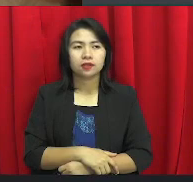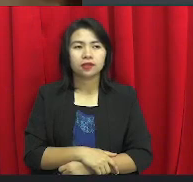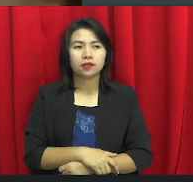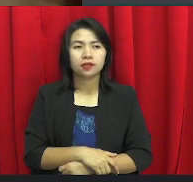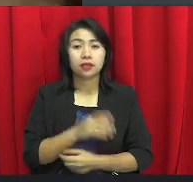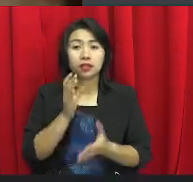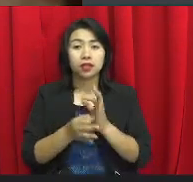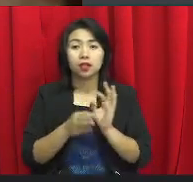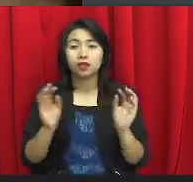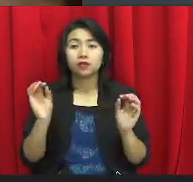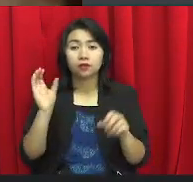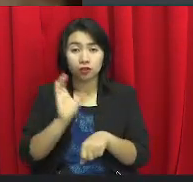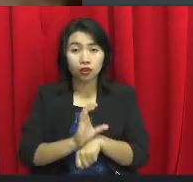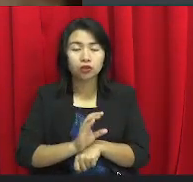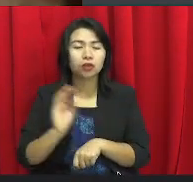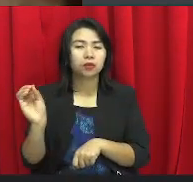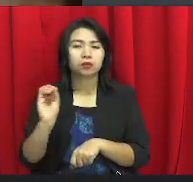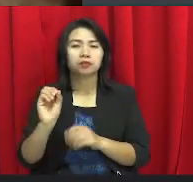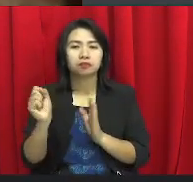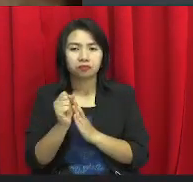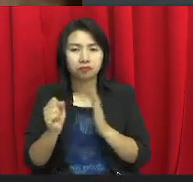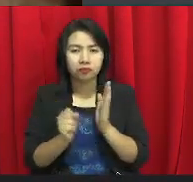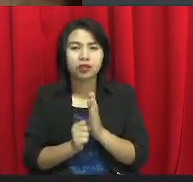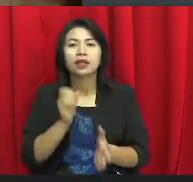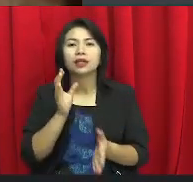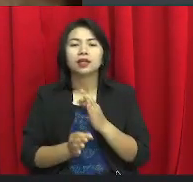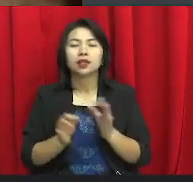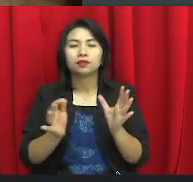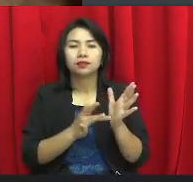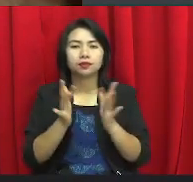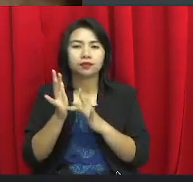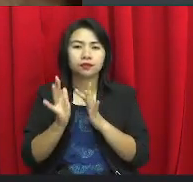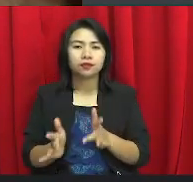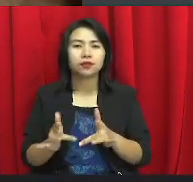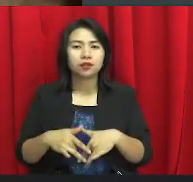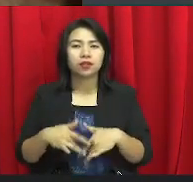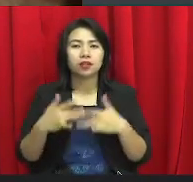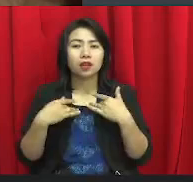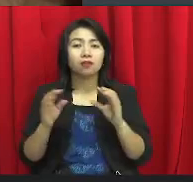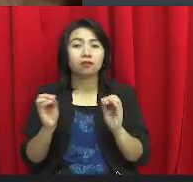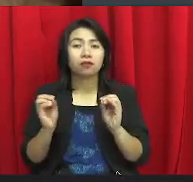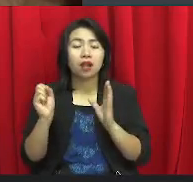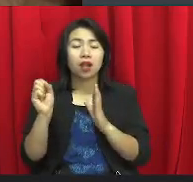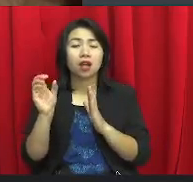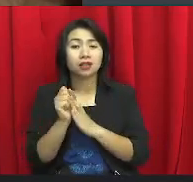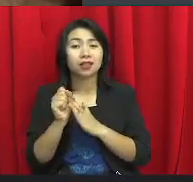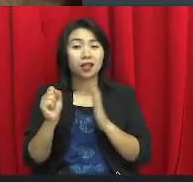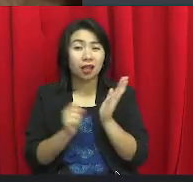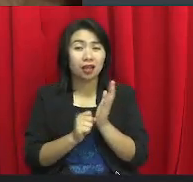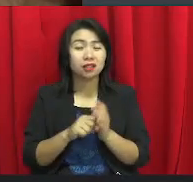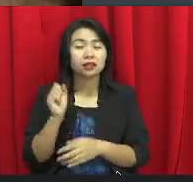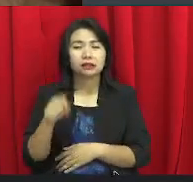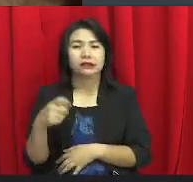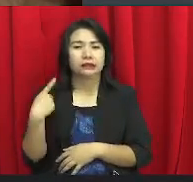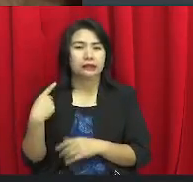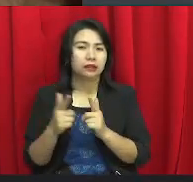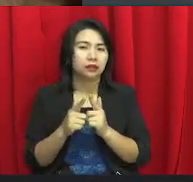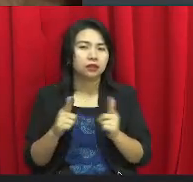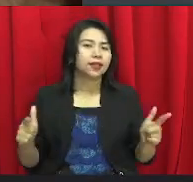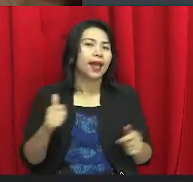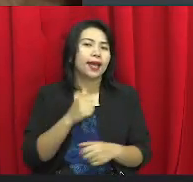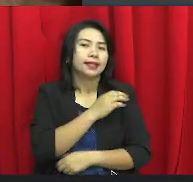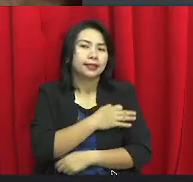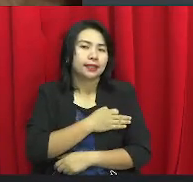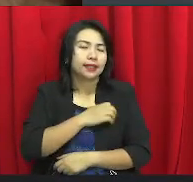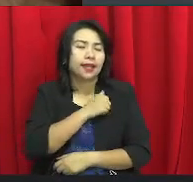walang standard ang isang Kristiyanismo, ang isang Kristiyano, ang isang church, matindi ho ang epekto. So